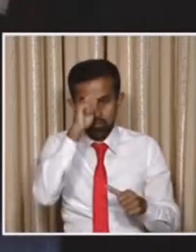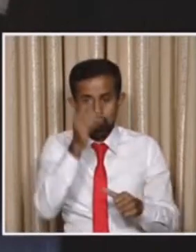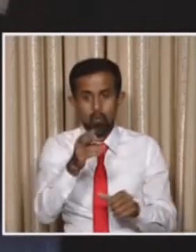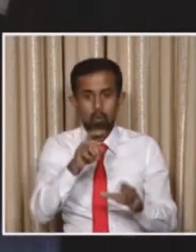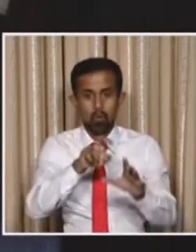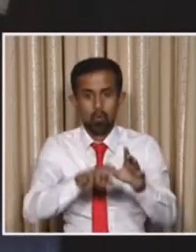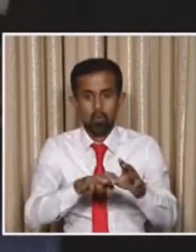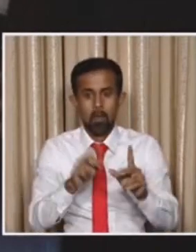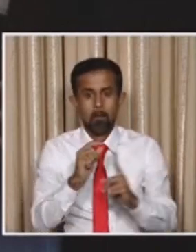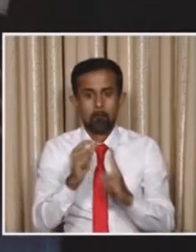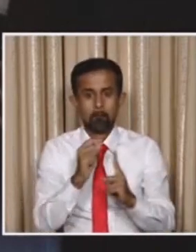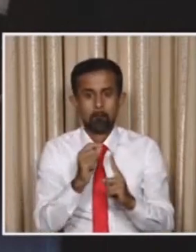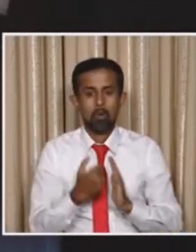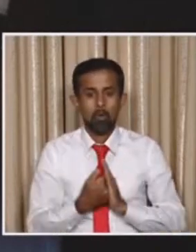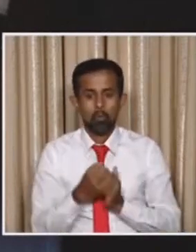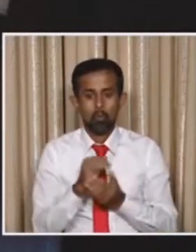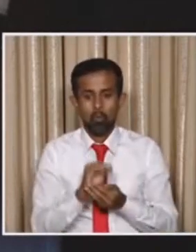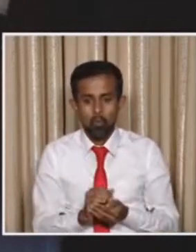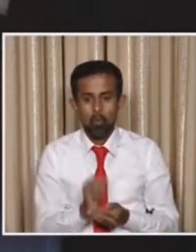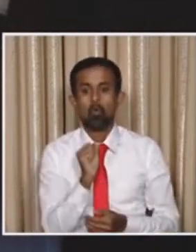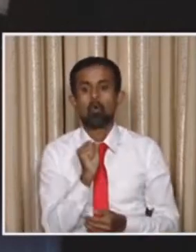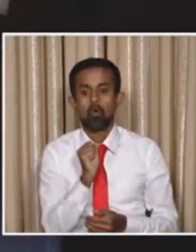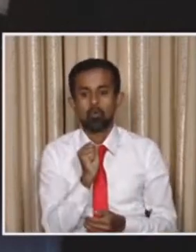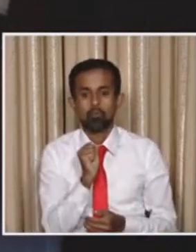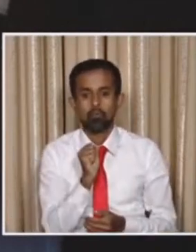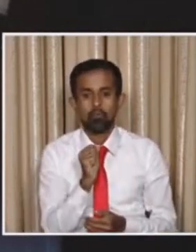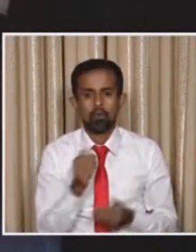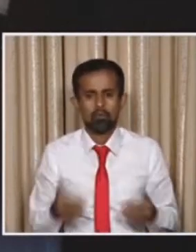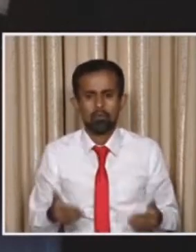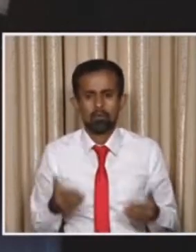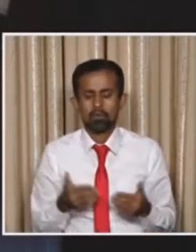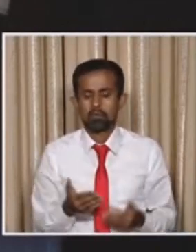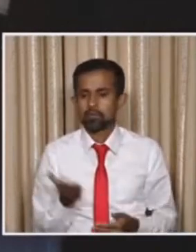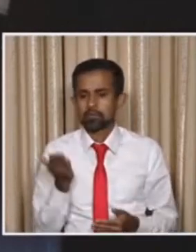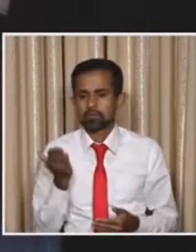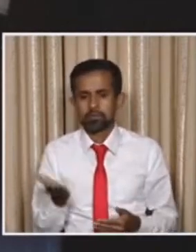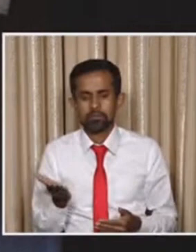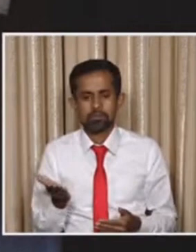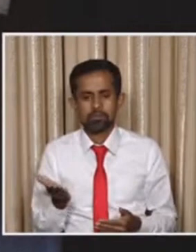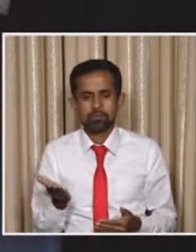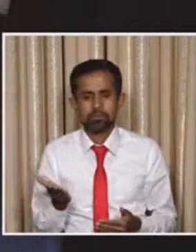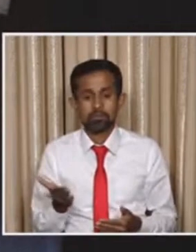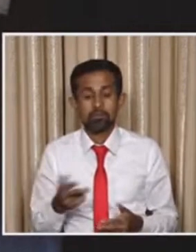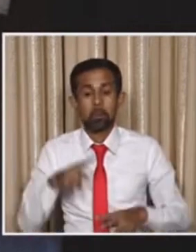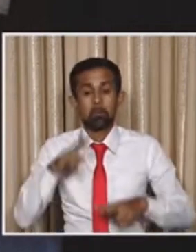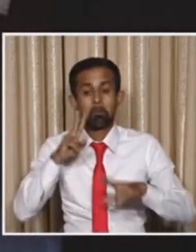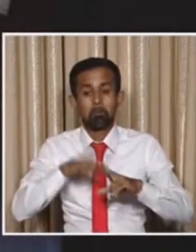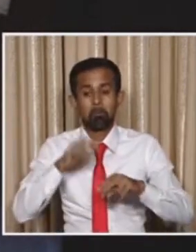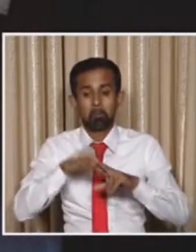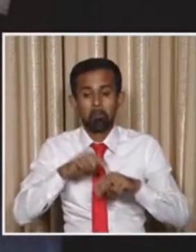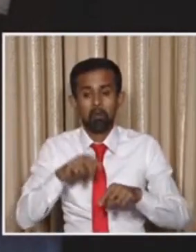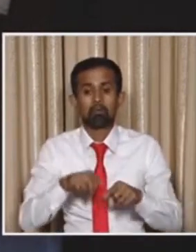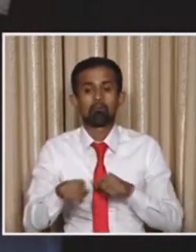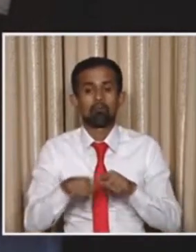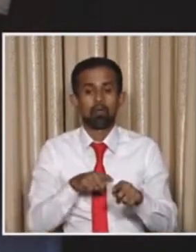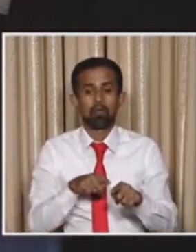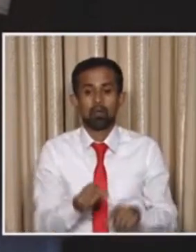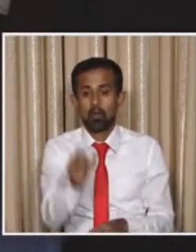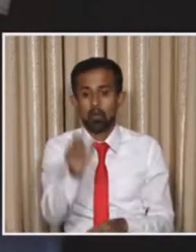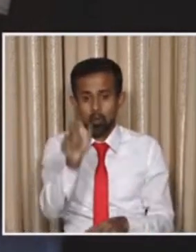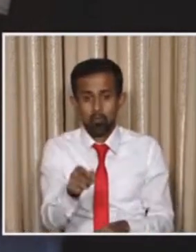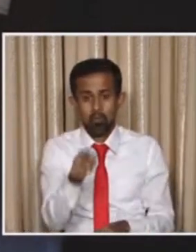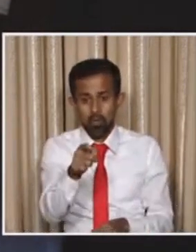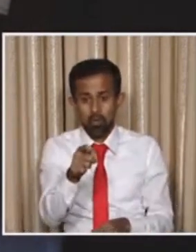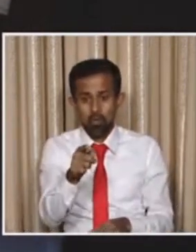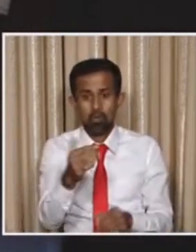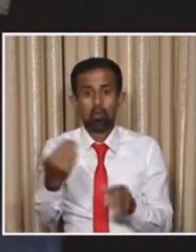මේ පාර්ලිමේන්තුවේ ගෞරවය ආරක්ෂරේ කොහොමද? අද මේක තනිකර පිටකොටුව තත්ත්වයට පත් වෙලා තියෙනවා. ඔබතුමාලා ඒ වෙනුවෙන්